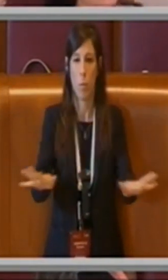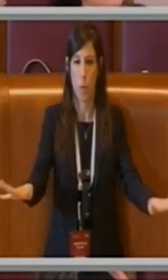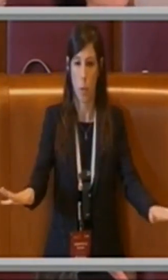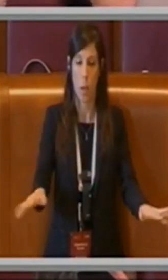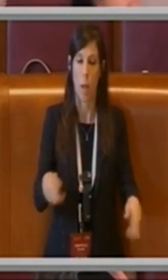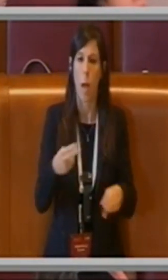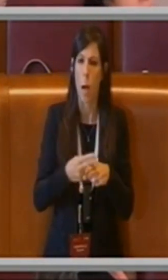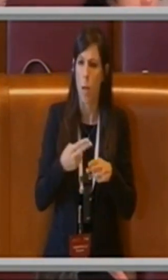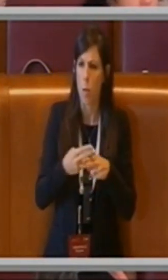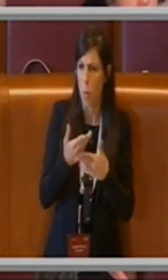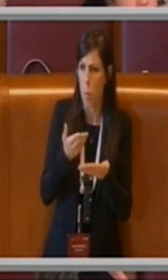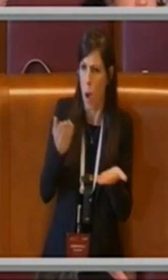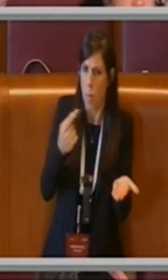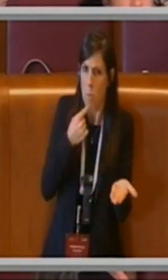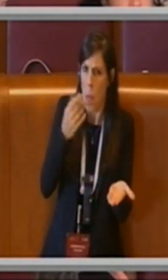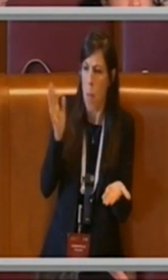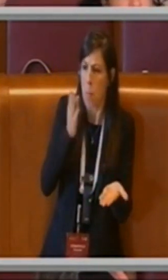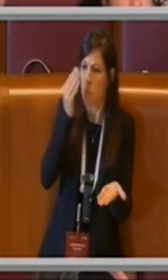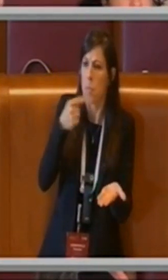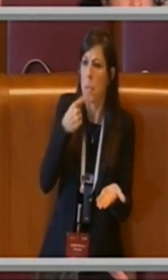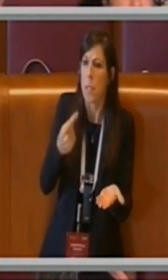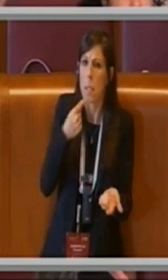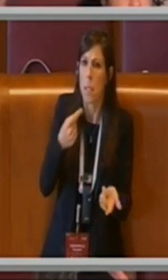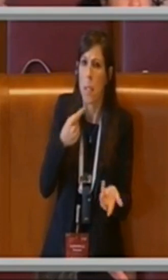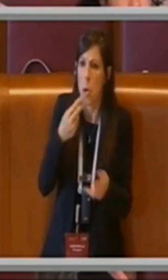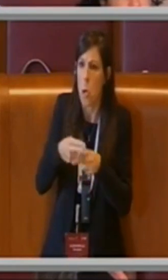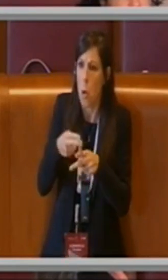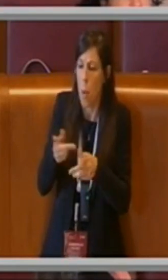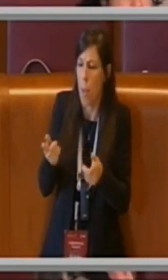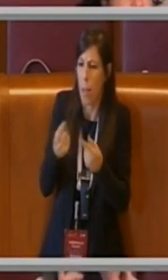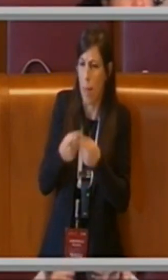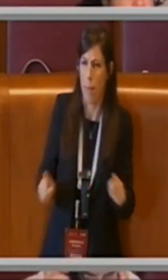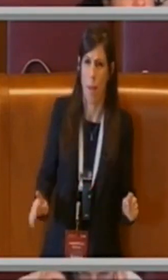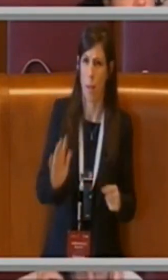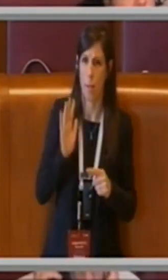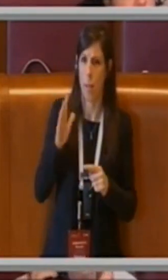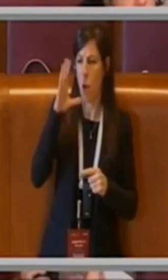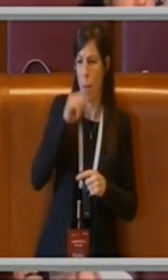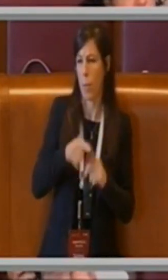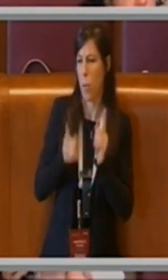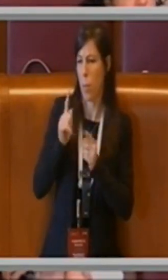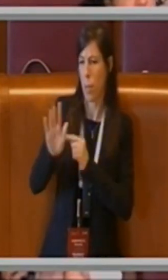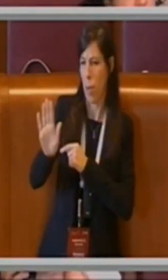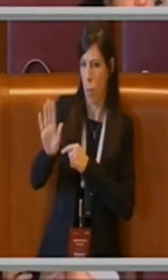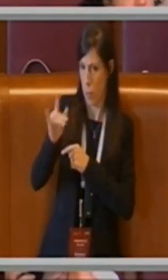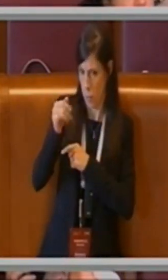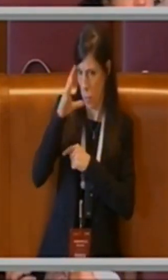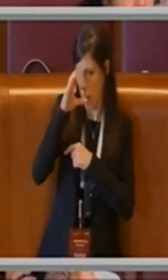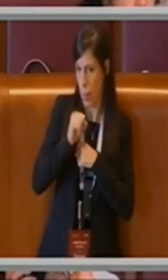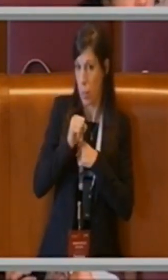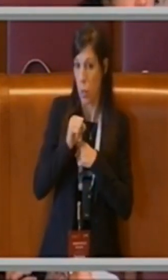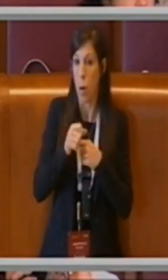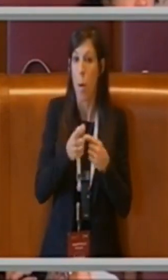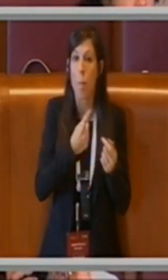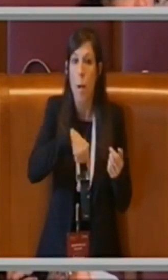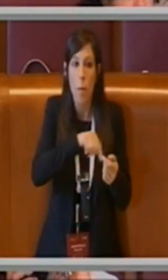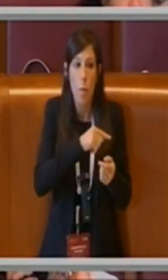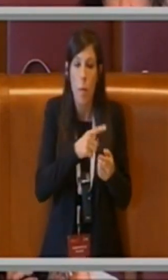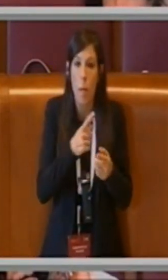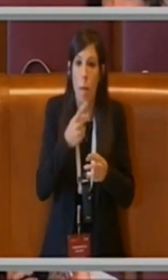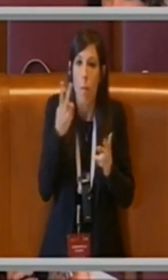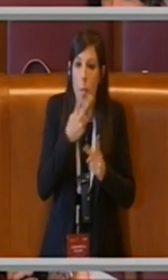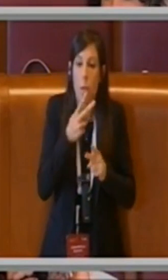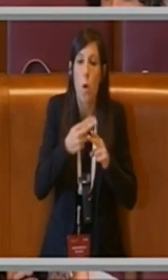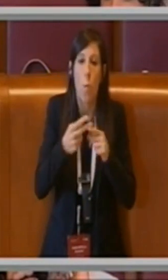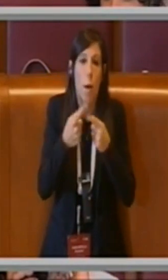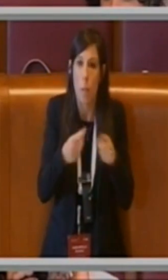così, capisco questa politica, ma noi con molti atti come questo stiamo dimostrando